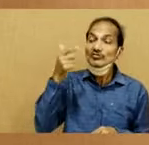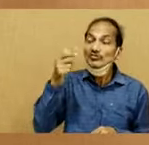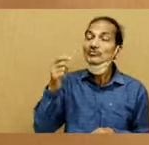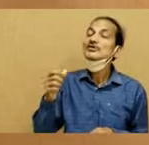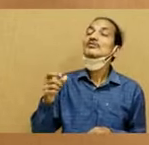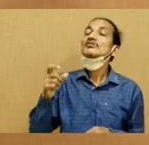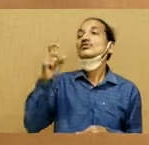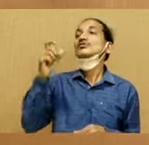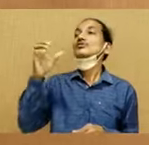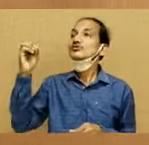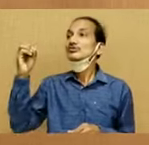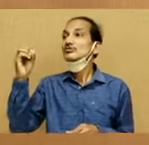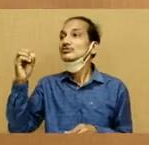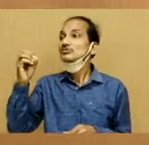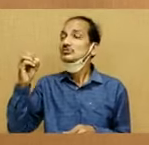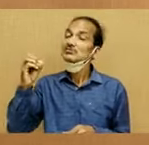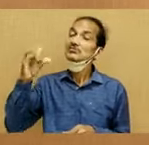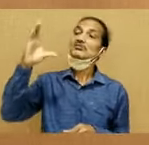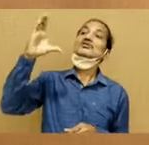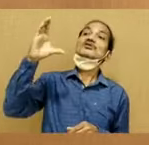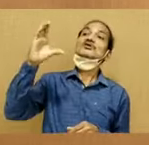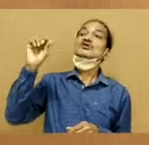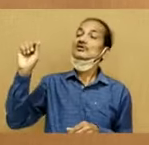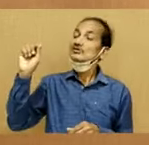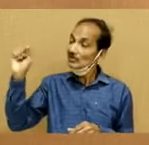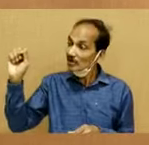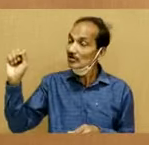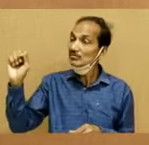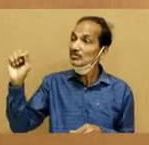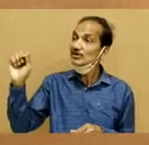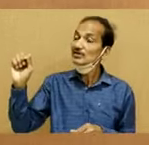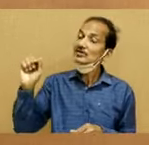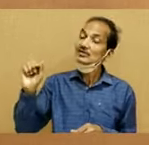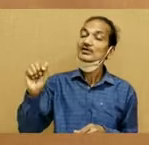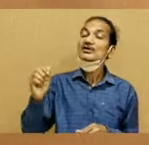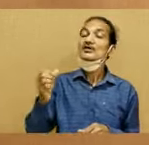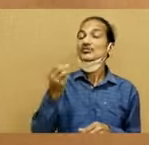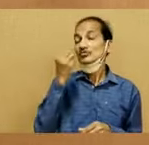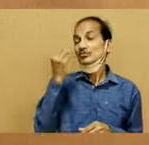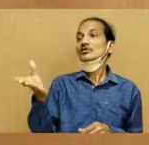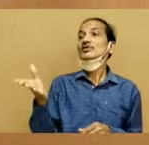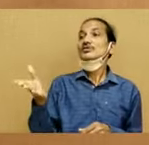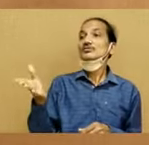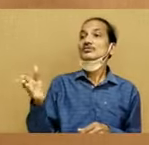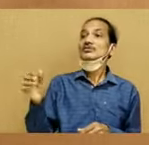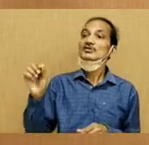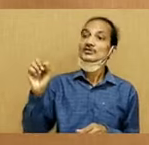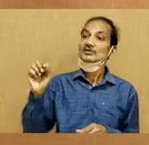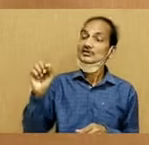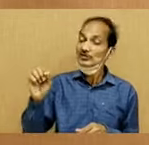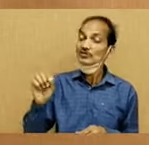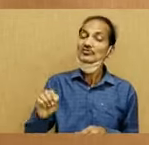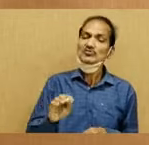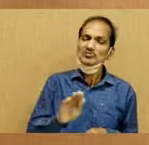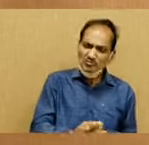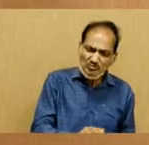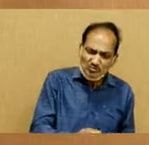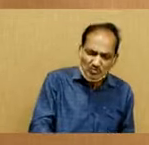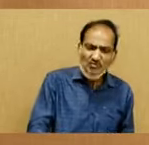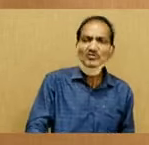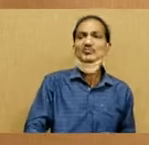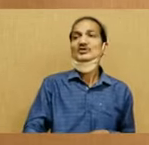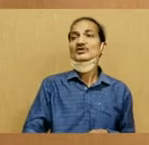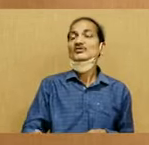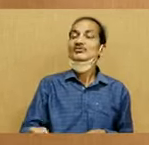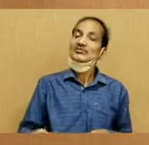ସମ୍ଭାବନା ଅଧିକ ହୋଇପାରେ, ଯଦି ବିଶେଷ ପକ୍ଷରେ ସେମାନଙ୍କର ଅନ୍ୟାନ୍ୟ ରୋଗ ଥାଏ। କିନ୍ତୁ ଛୁଆଠୁ ଆରମ୍ଭ କରିକି ବାଳ